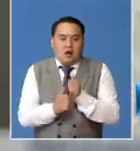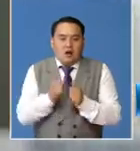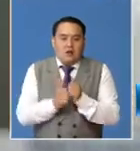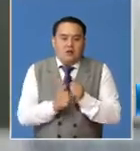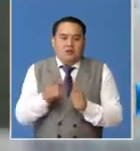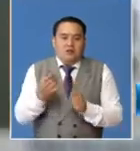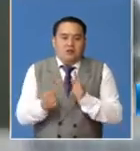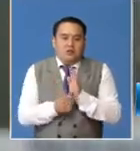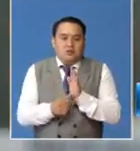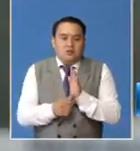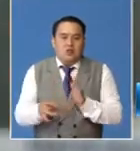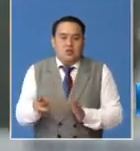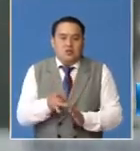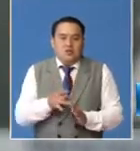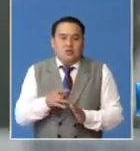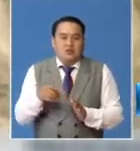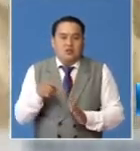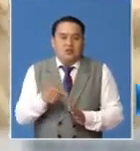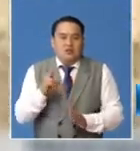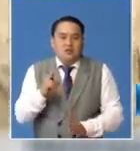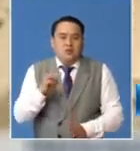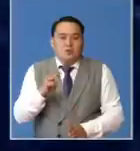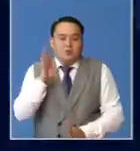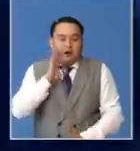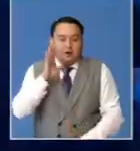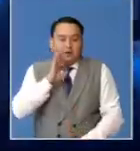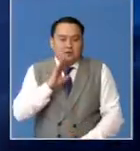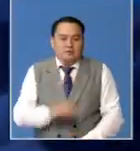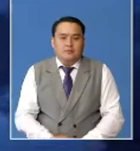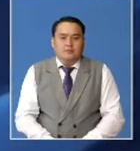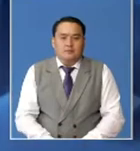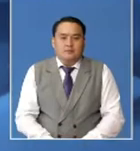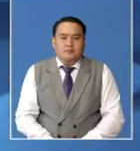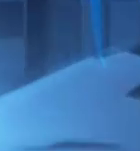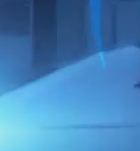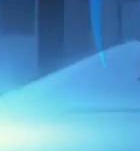6 резервуаров будет храниться по 1000 кубометров воды. Обзор республиканских новостей